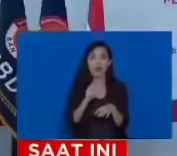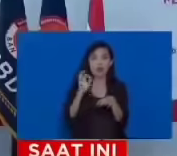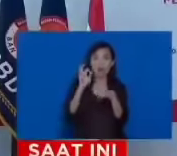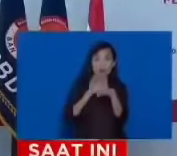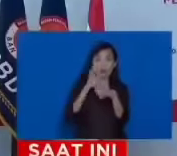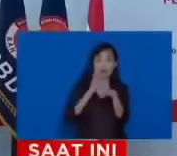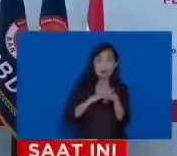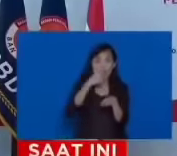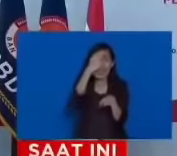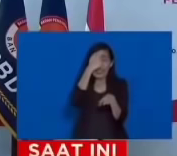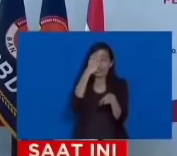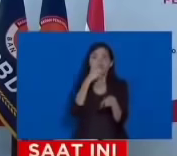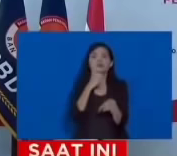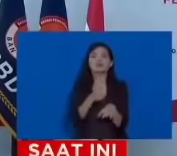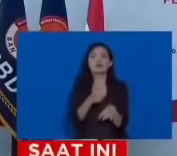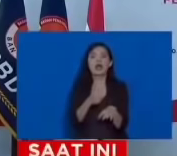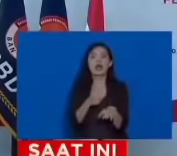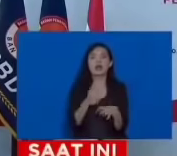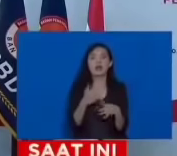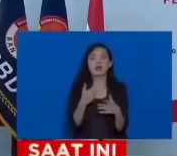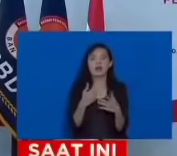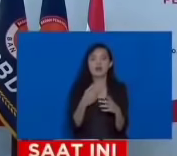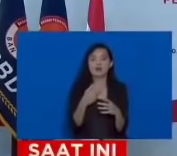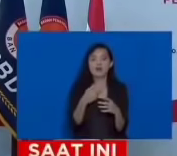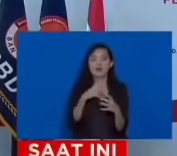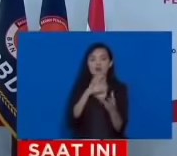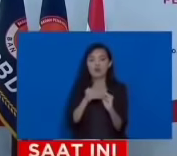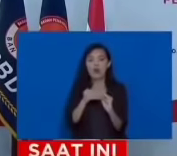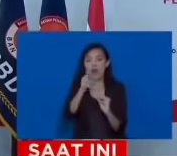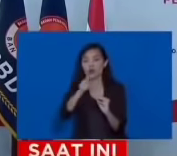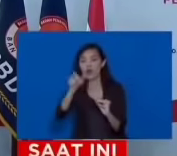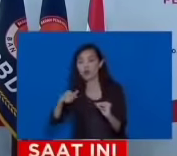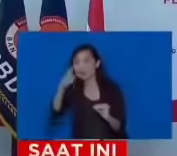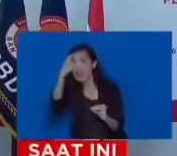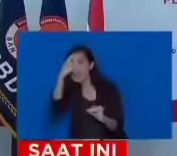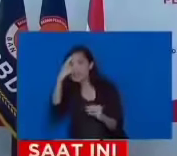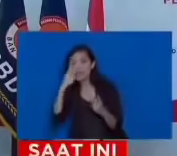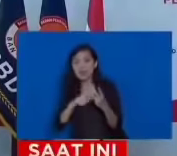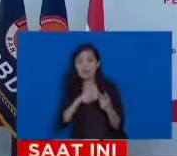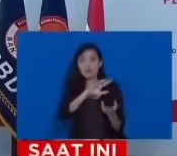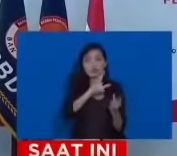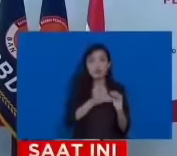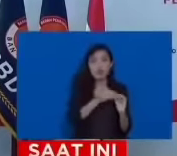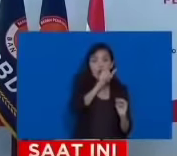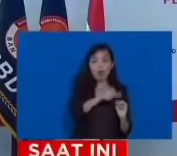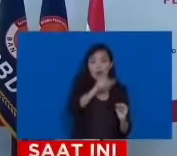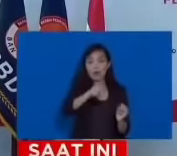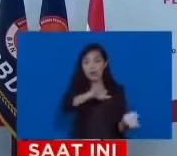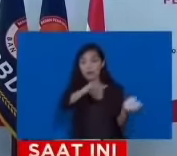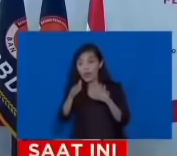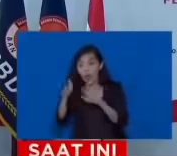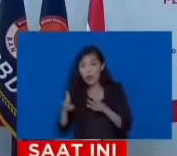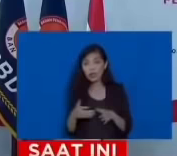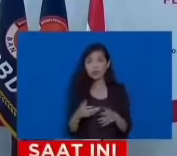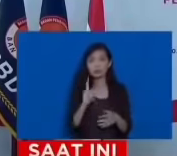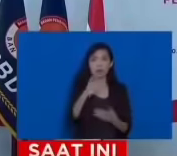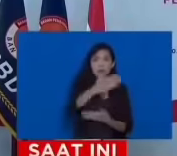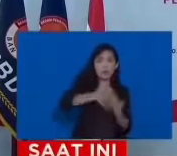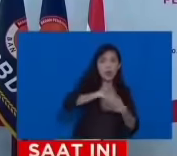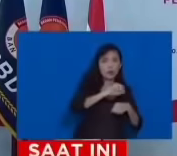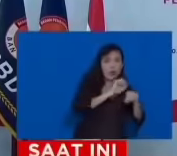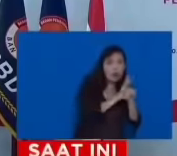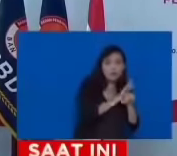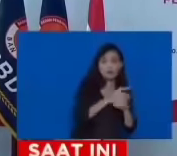akan memperburuk angka kesakitan dan angka kematian yang terjadi manakala mix bercampur